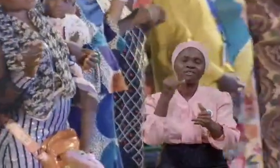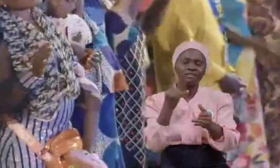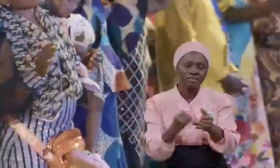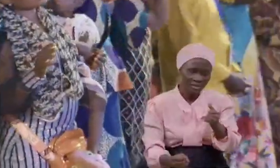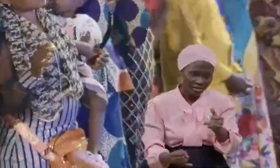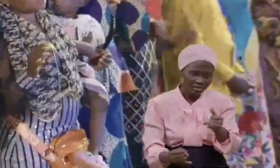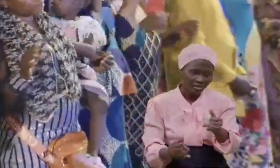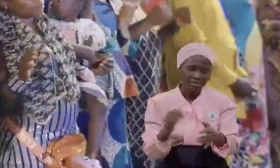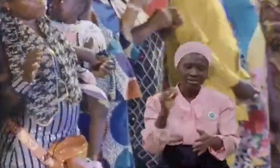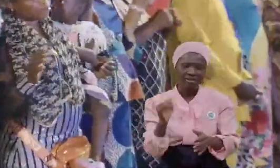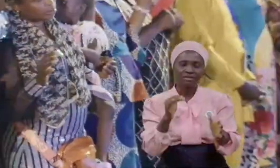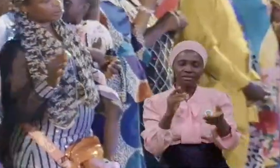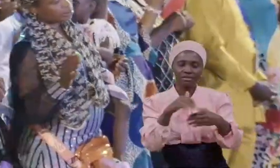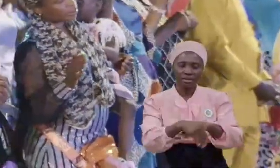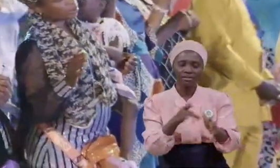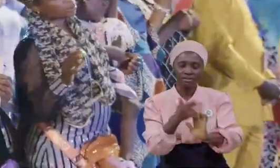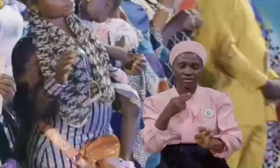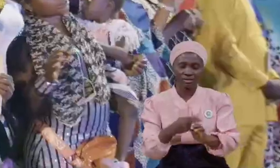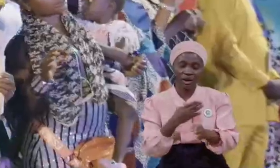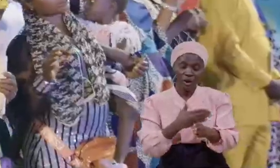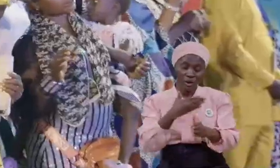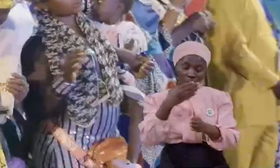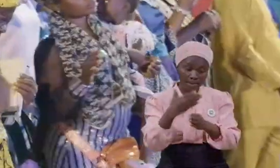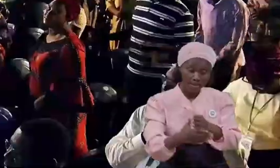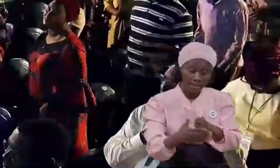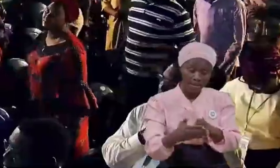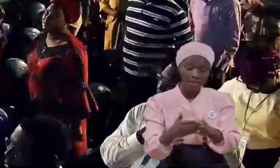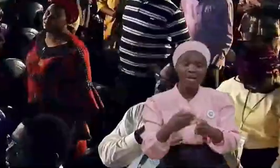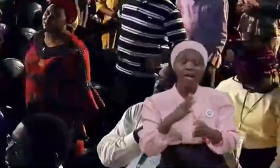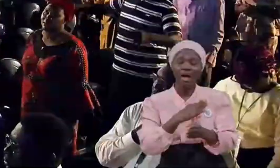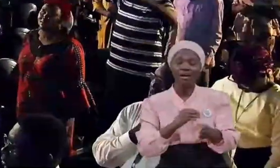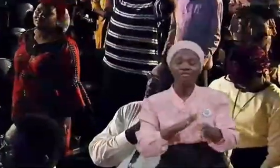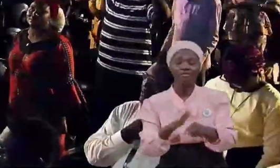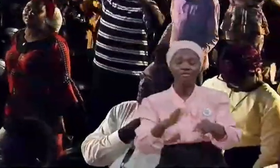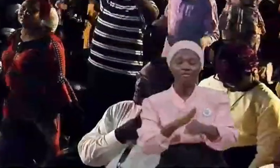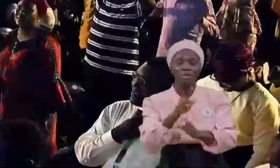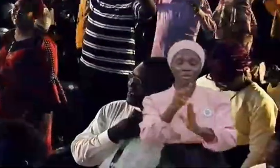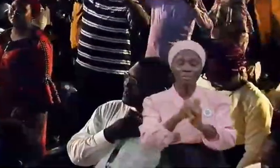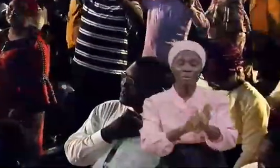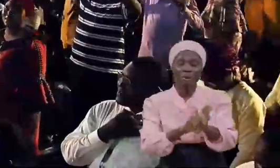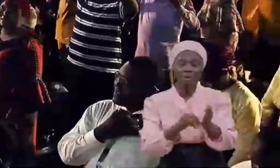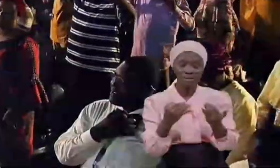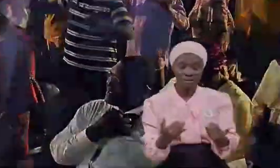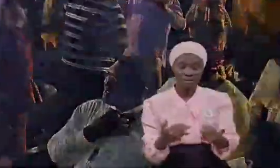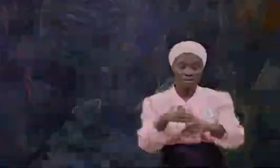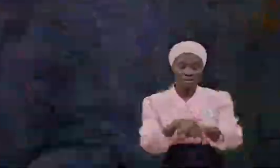la complétude ce soir, l'accomplissement ce soir au nom de Jésus.